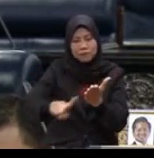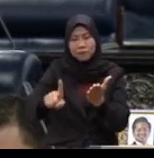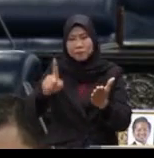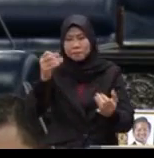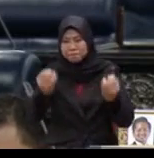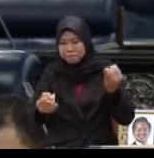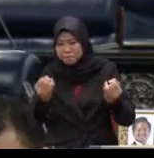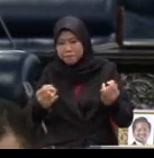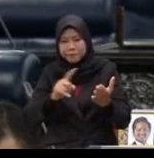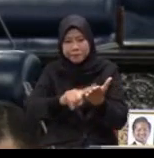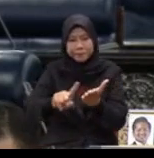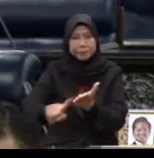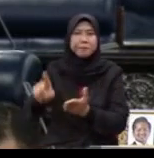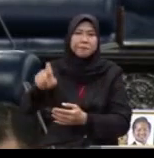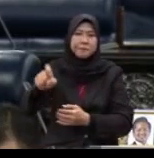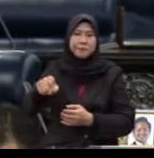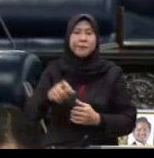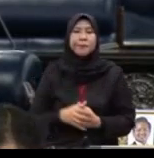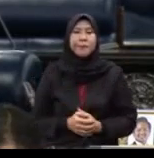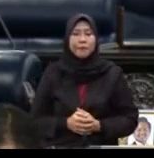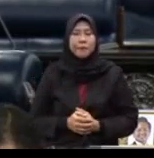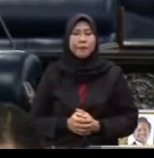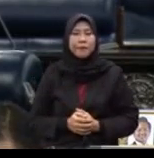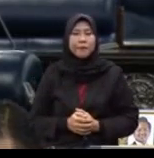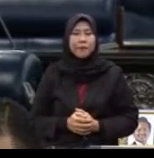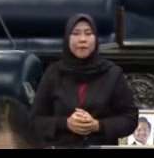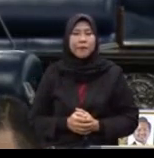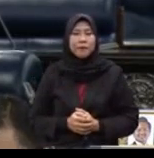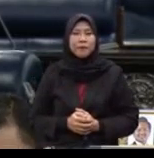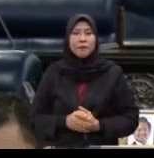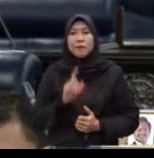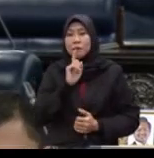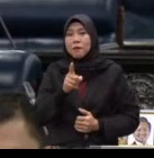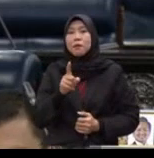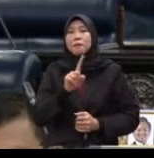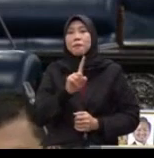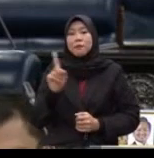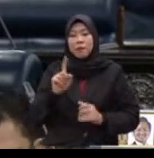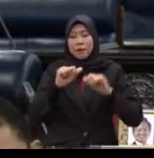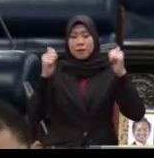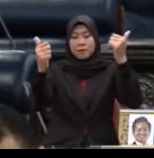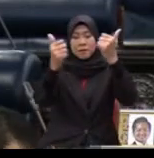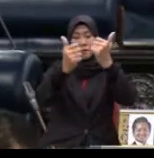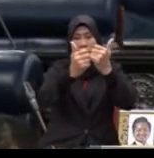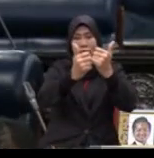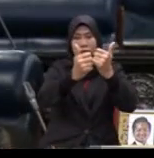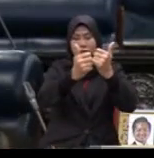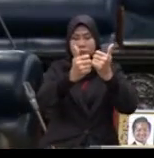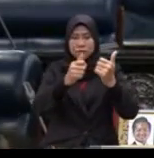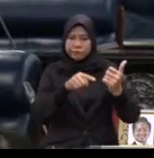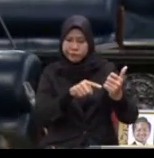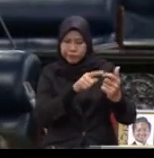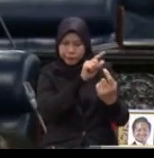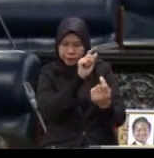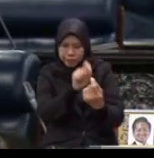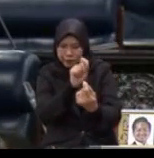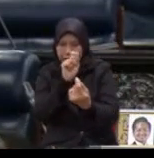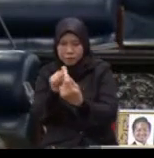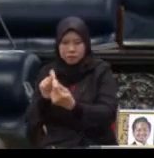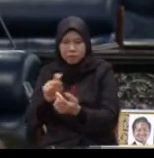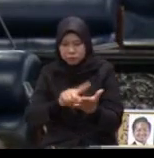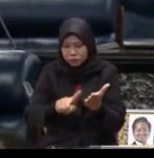imbang ataupun cek and balance secara idealnya mana-mana agensi penguat kesalahan yang menempati tafsiran agensi